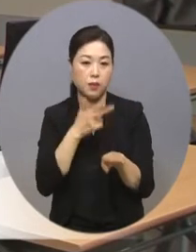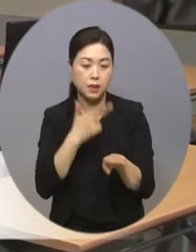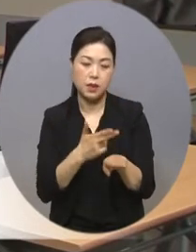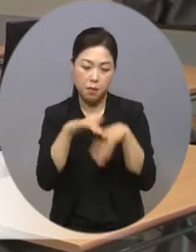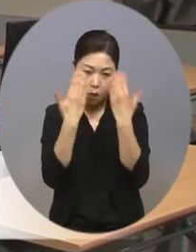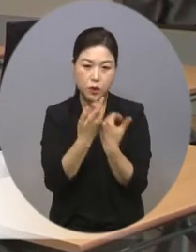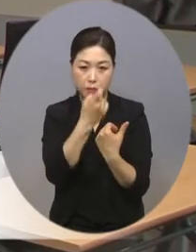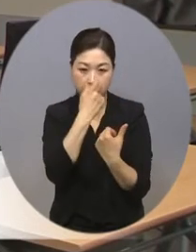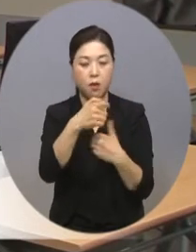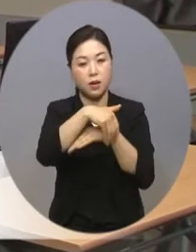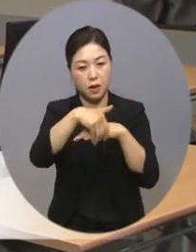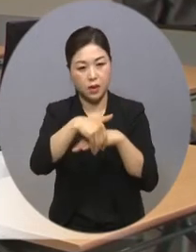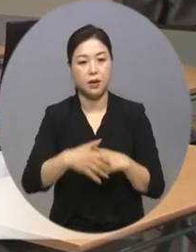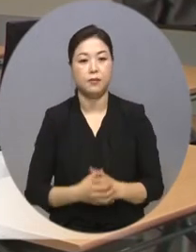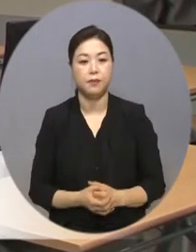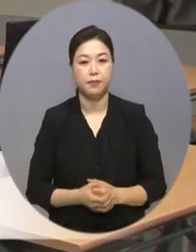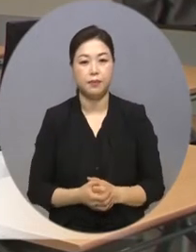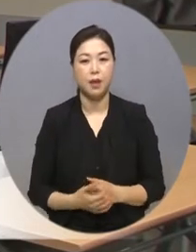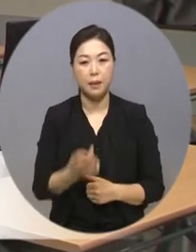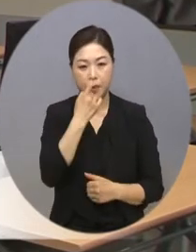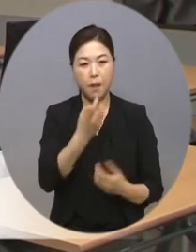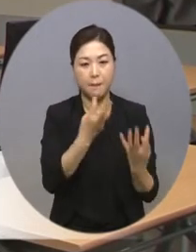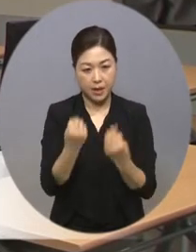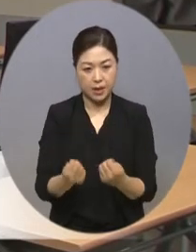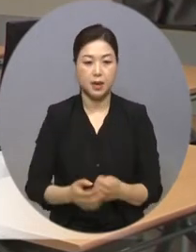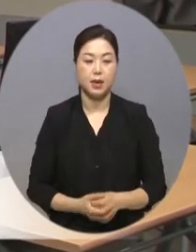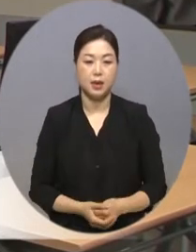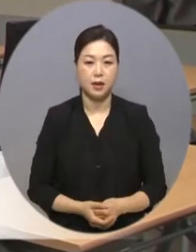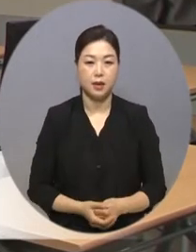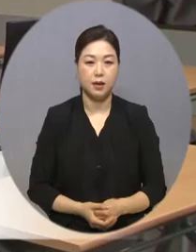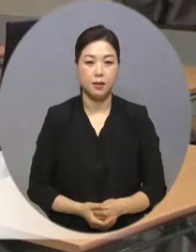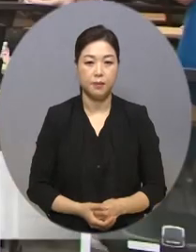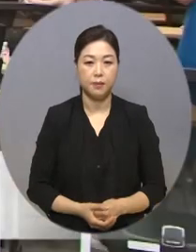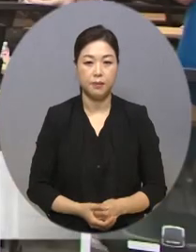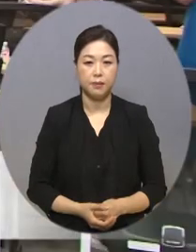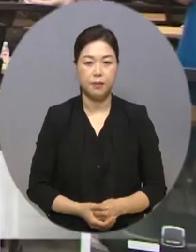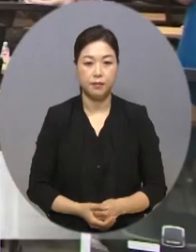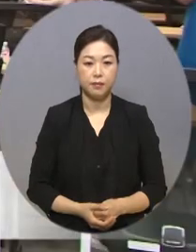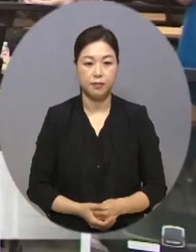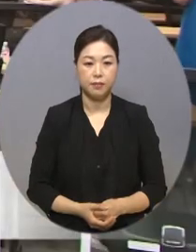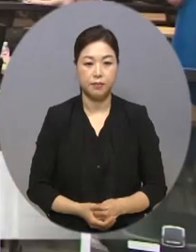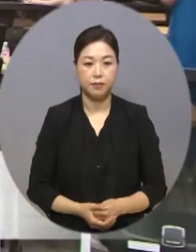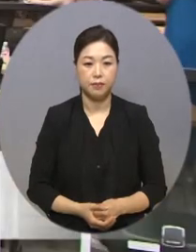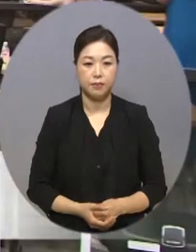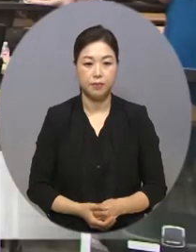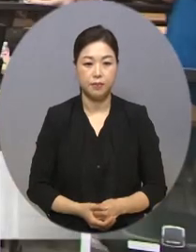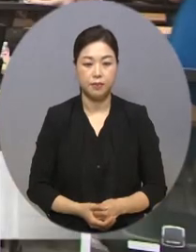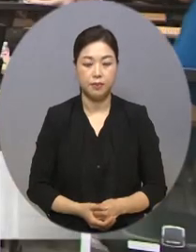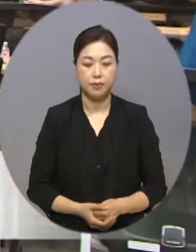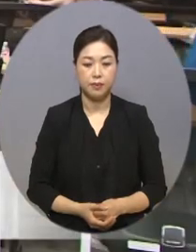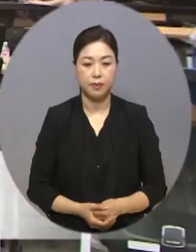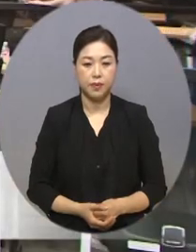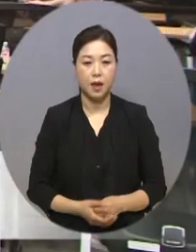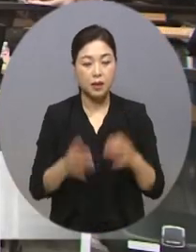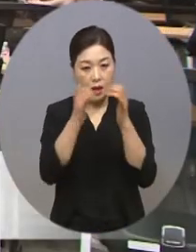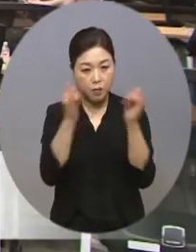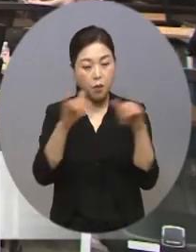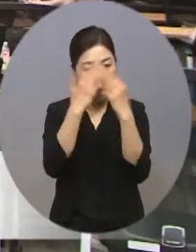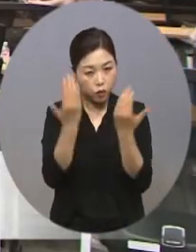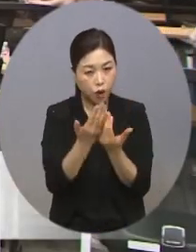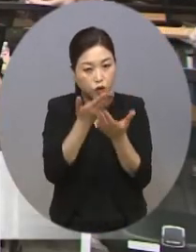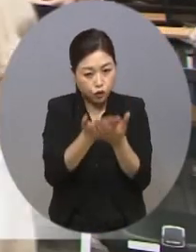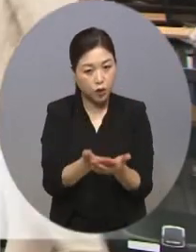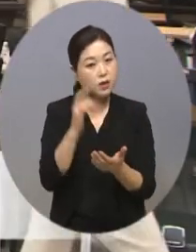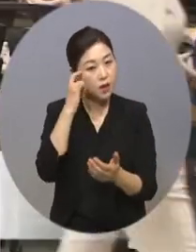다 배울 생각입니다. 배움이 너무 많습니다. 배울 것이. 인류 보편의 가치인 충효의